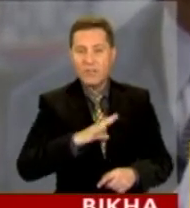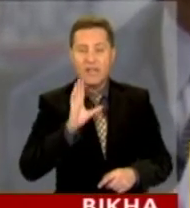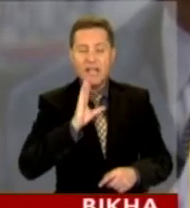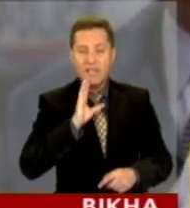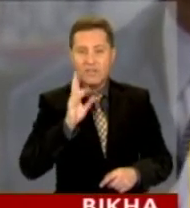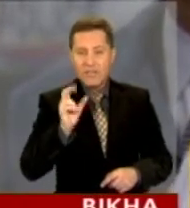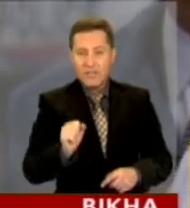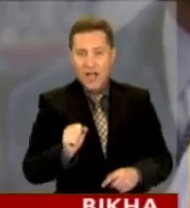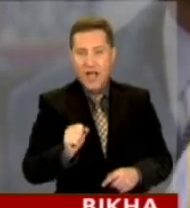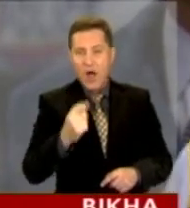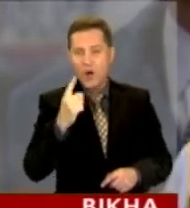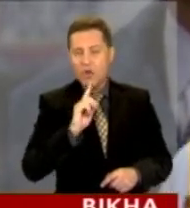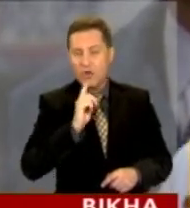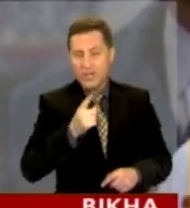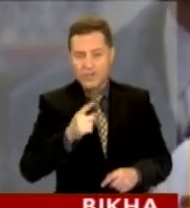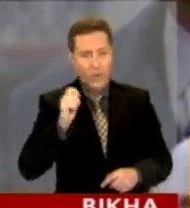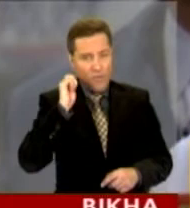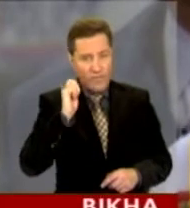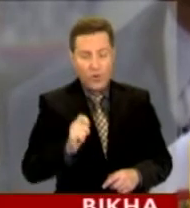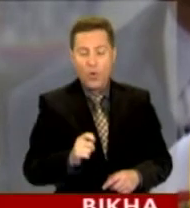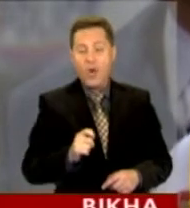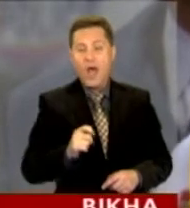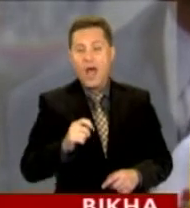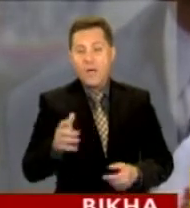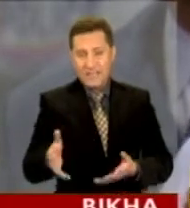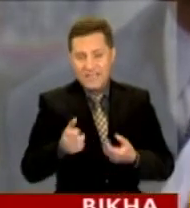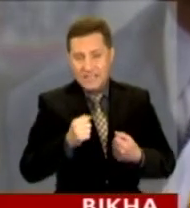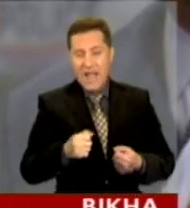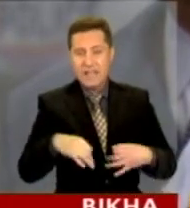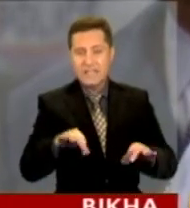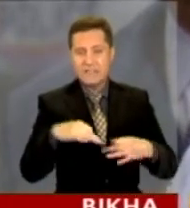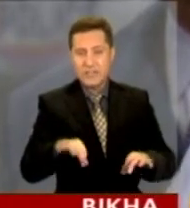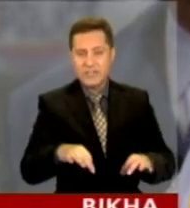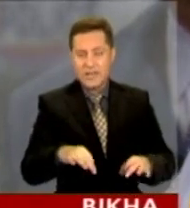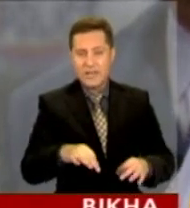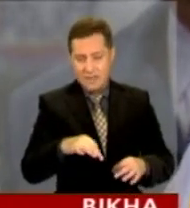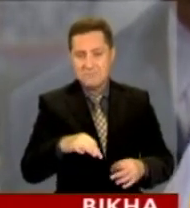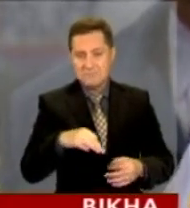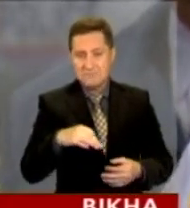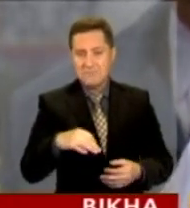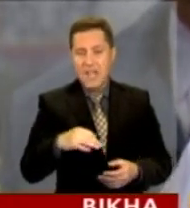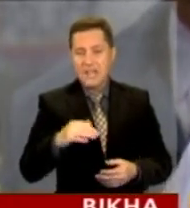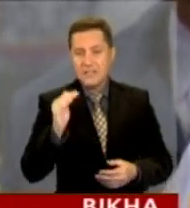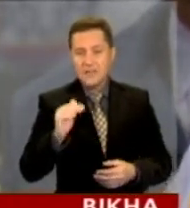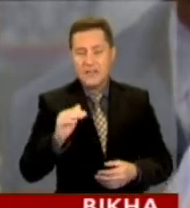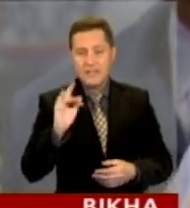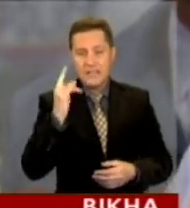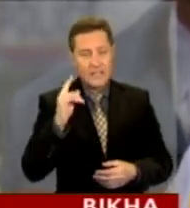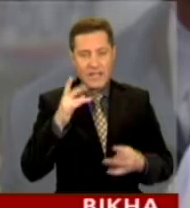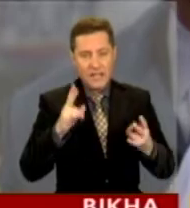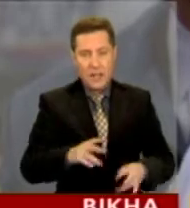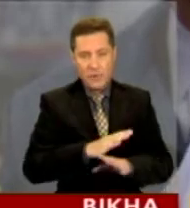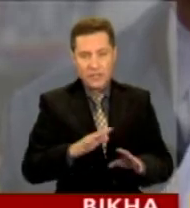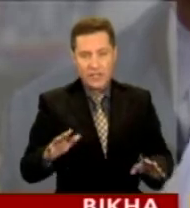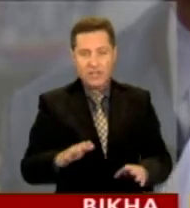на вигляд однорічного віку. Один із наших офіцерів дістав її із машини. Він пересвідчився, що дитина не постраждала, але про